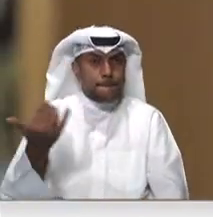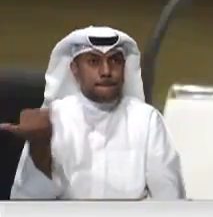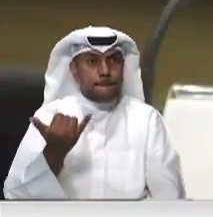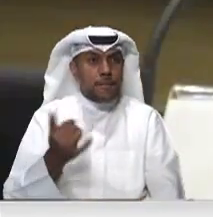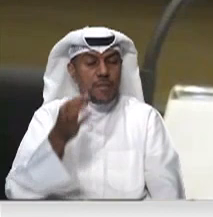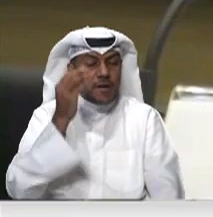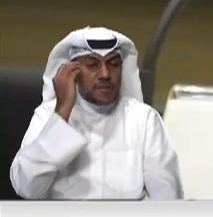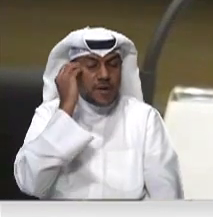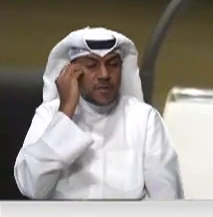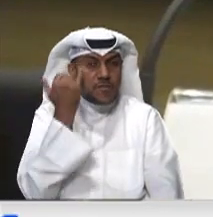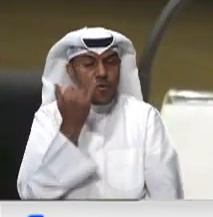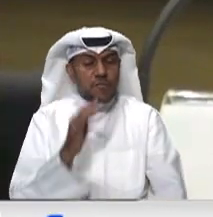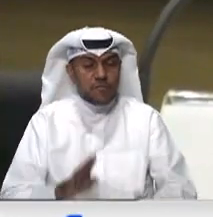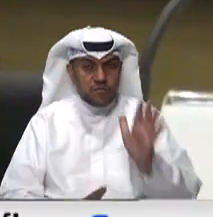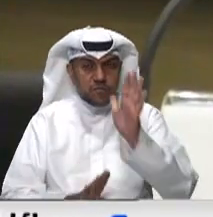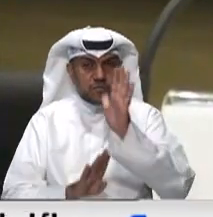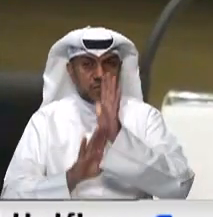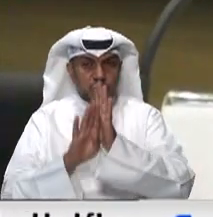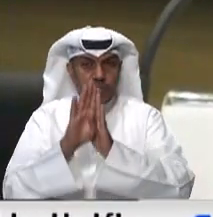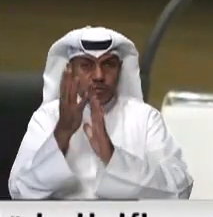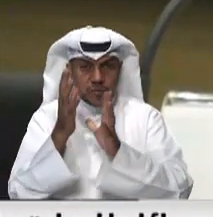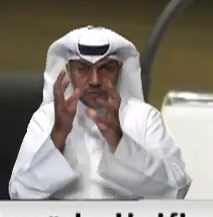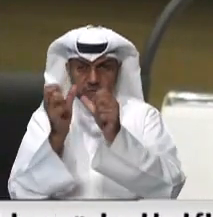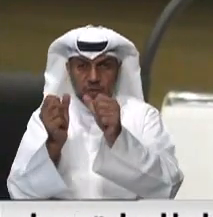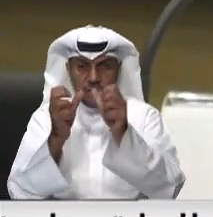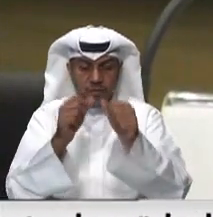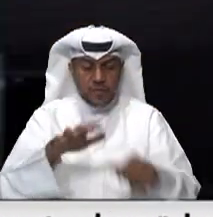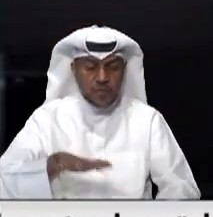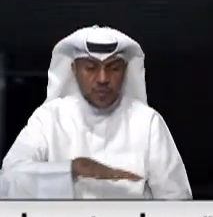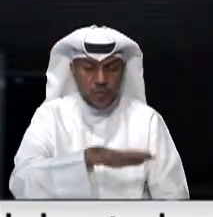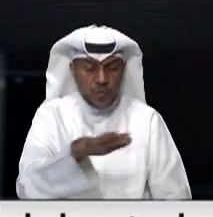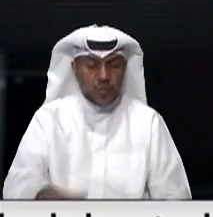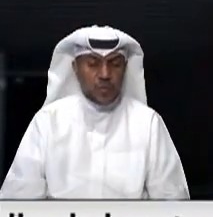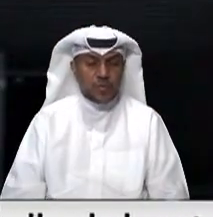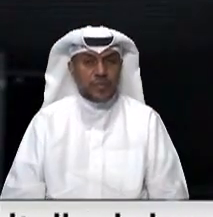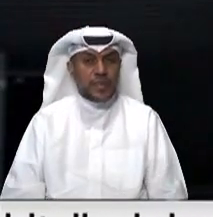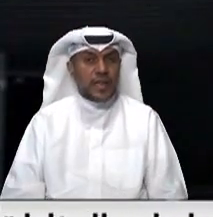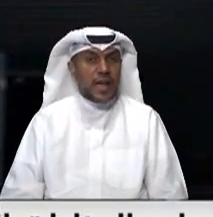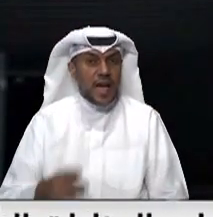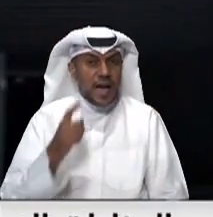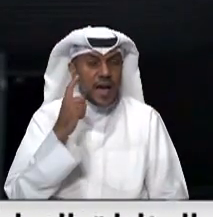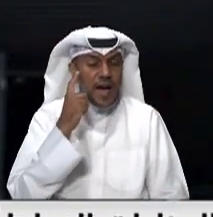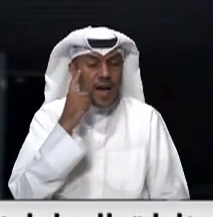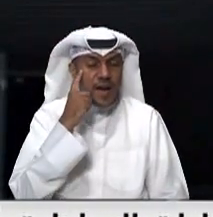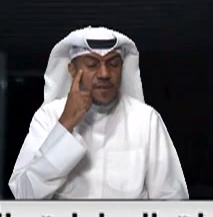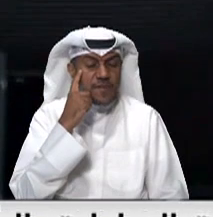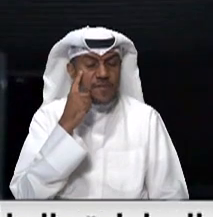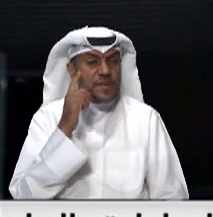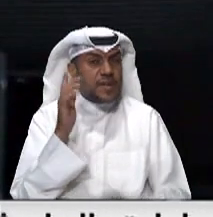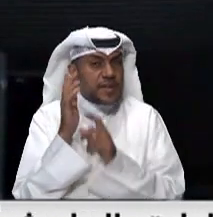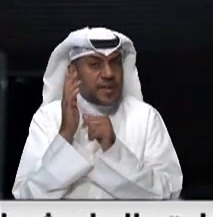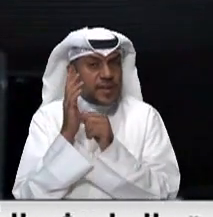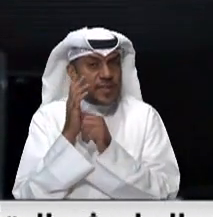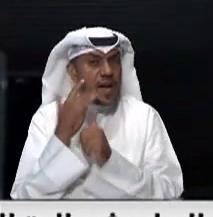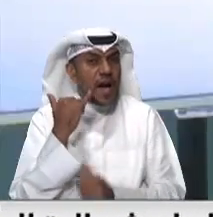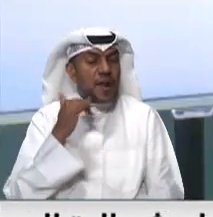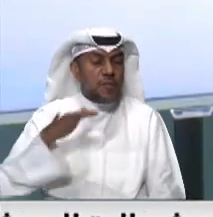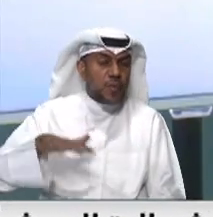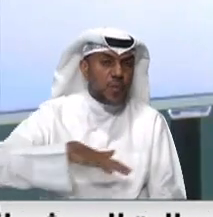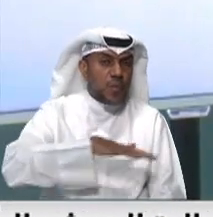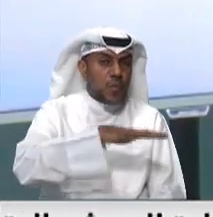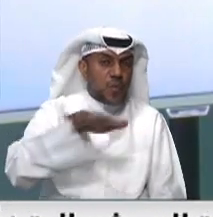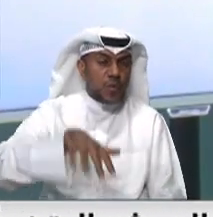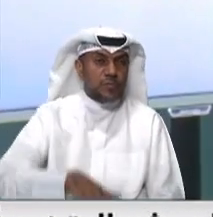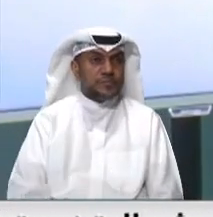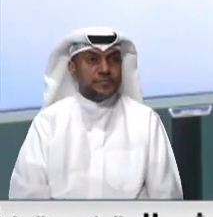والاتصالي، وفق ما جاء على لسان رئيس مكتب الإعلام الجديد باتحاد إذاعات الدول العربية.